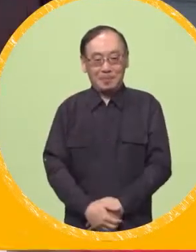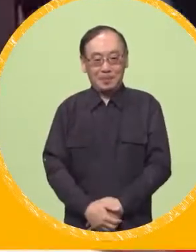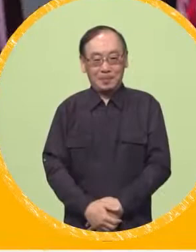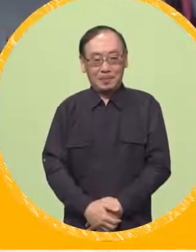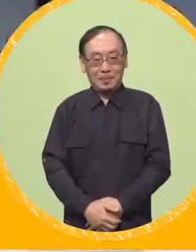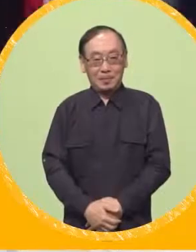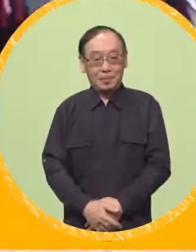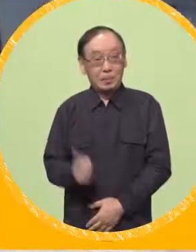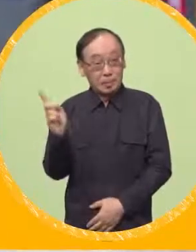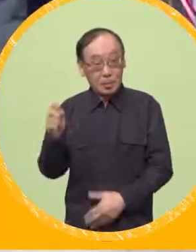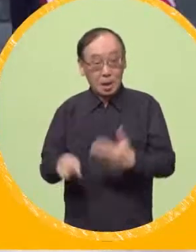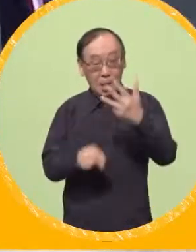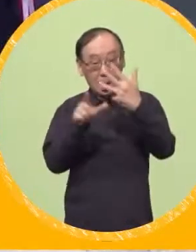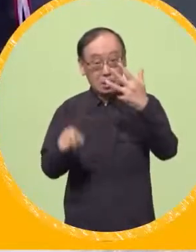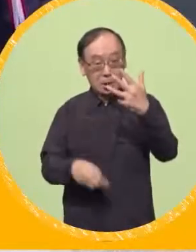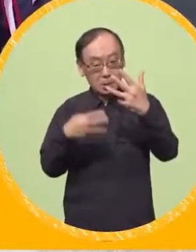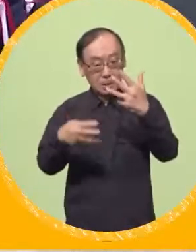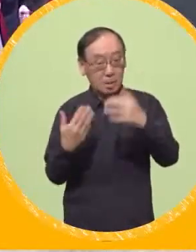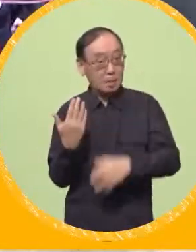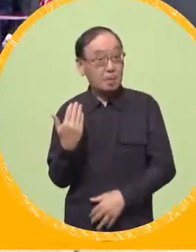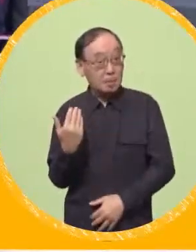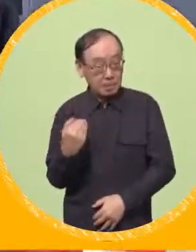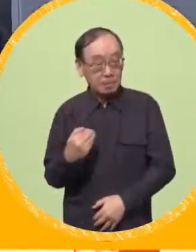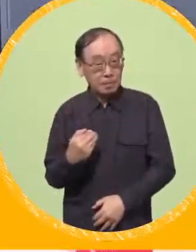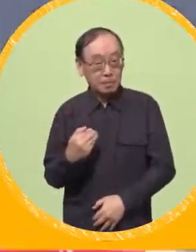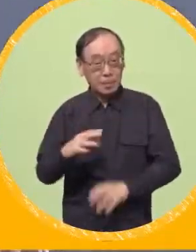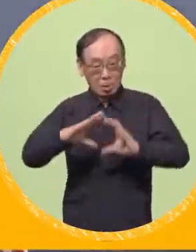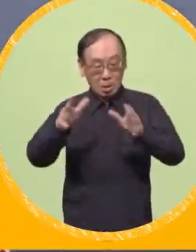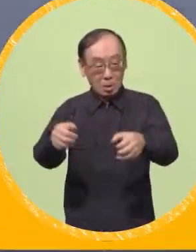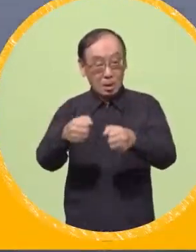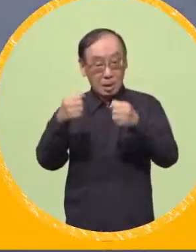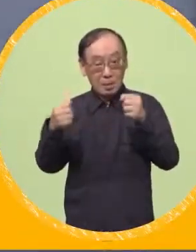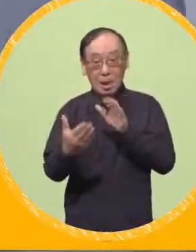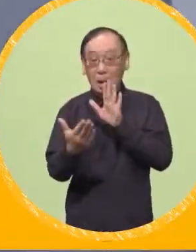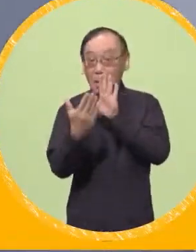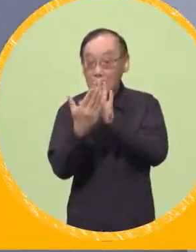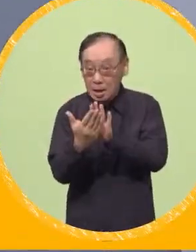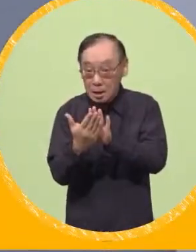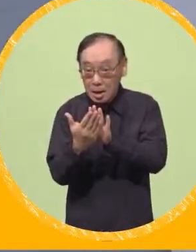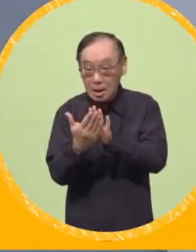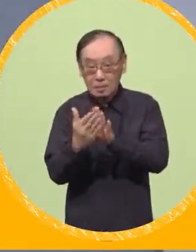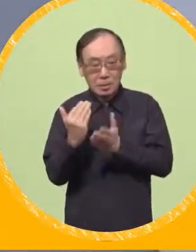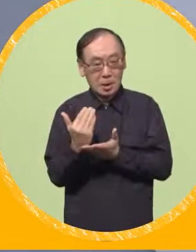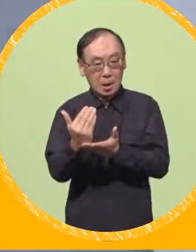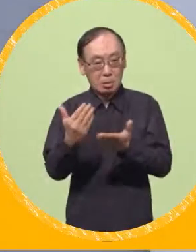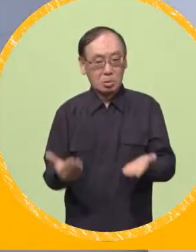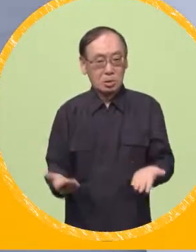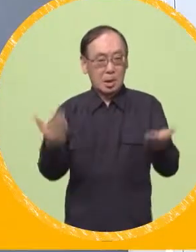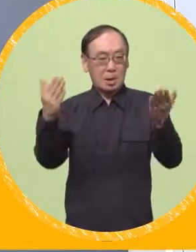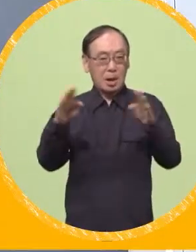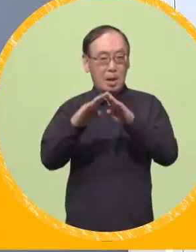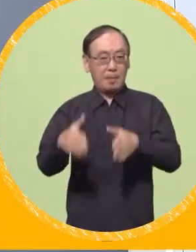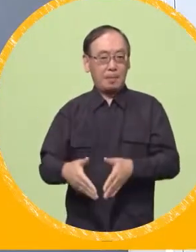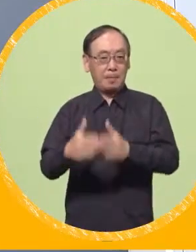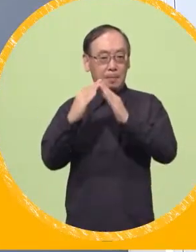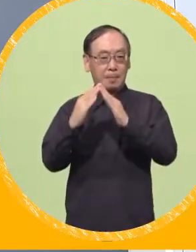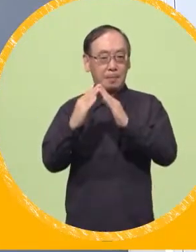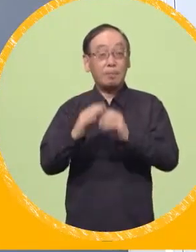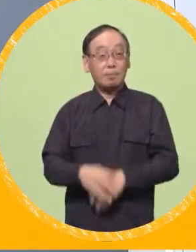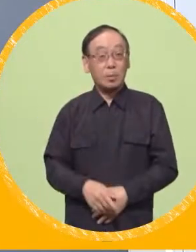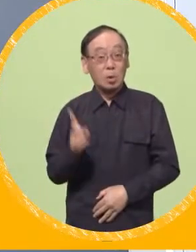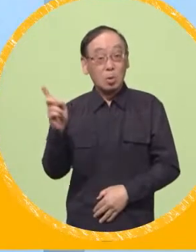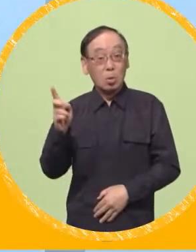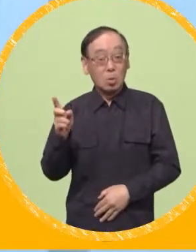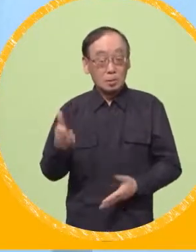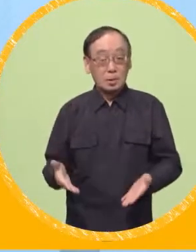8月3日ワールドカップ開幕に合わせて江ノ島セーリングセンターが完成しましたこの施設では